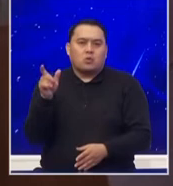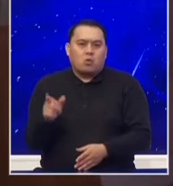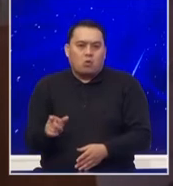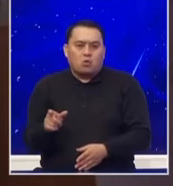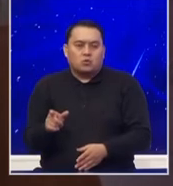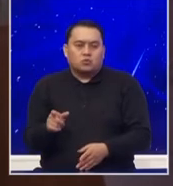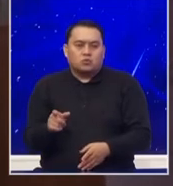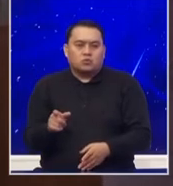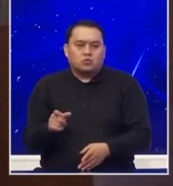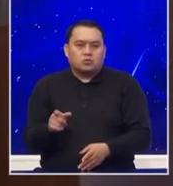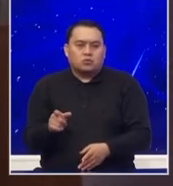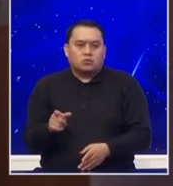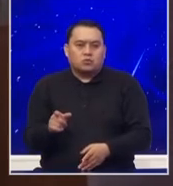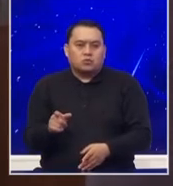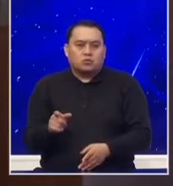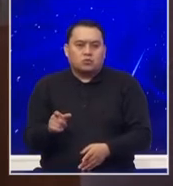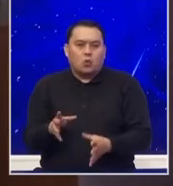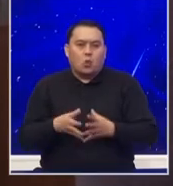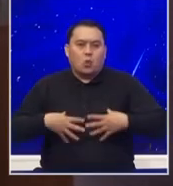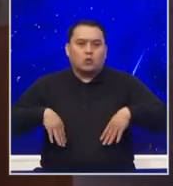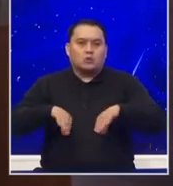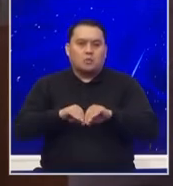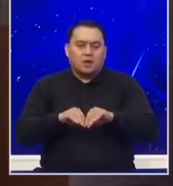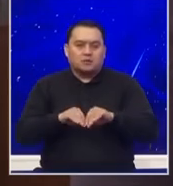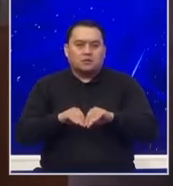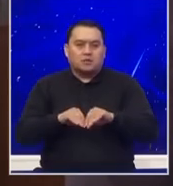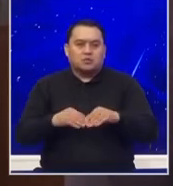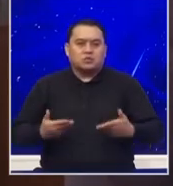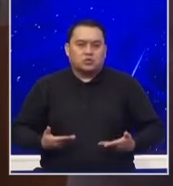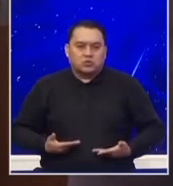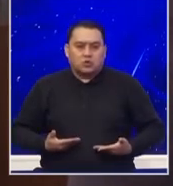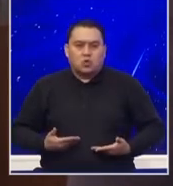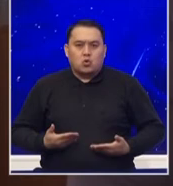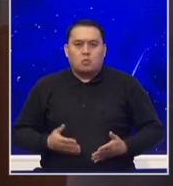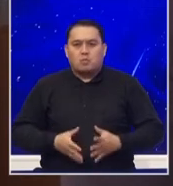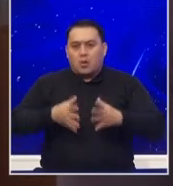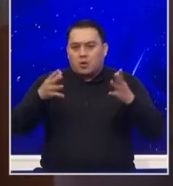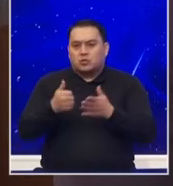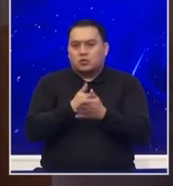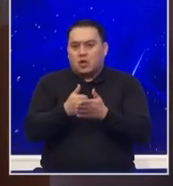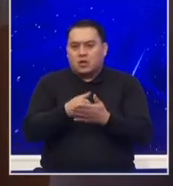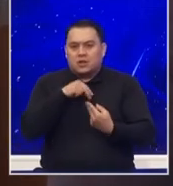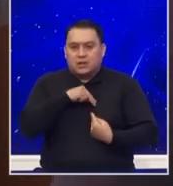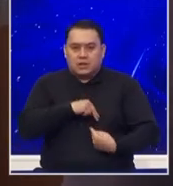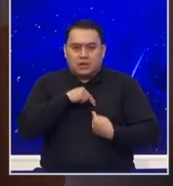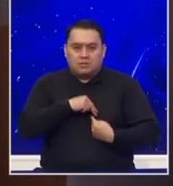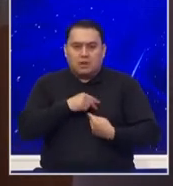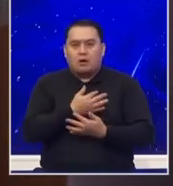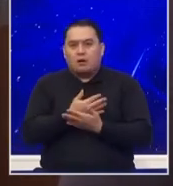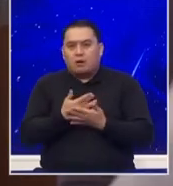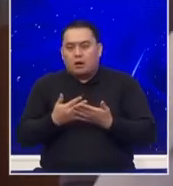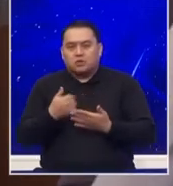сол өзінің қарапайым отбасынан шыға отырып, үлкен дәрежеге жету үшін қаншама еңбек, қаншама